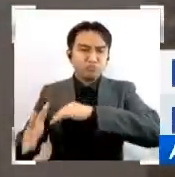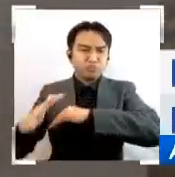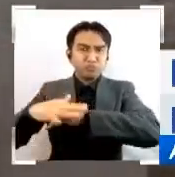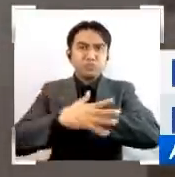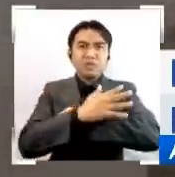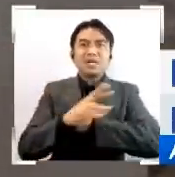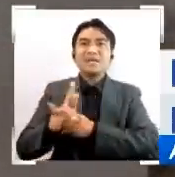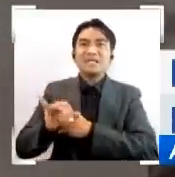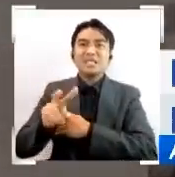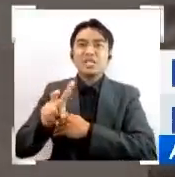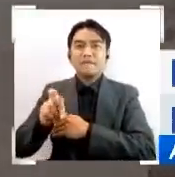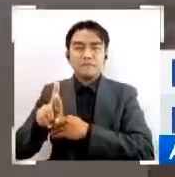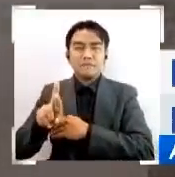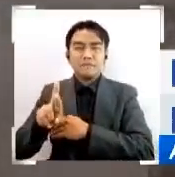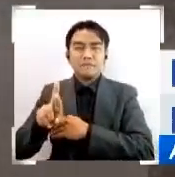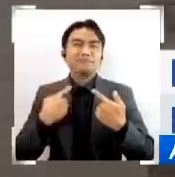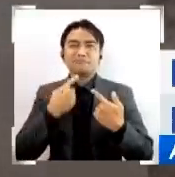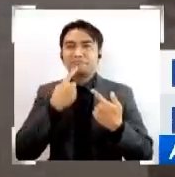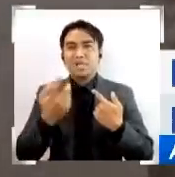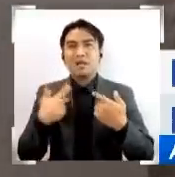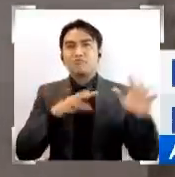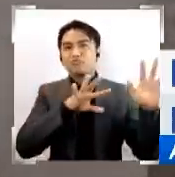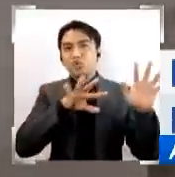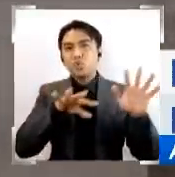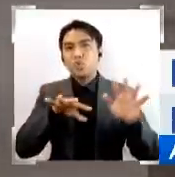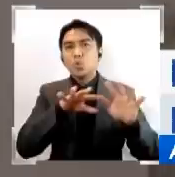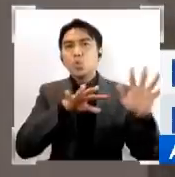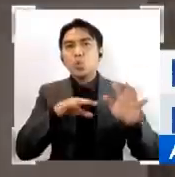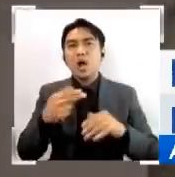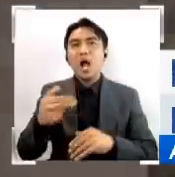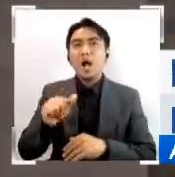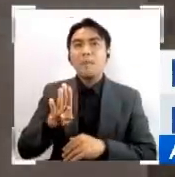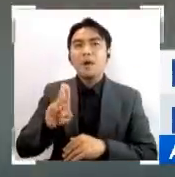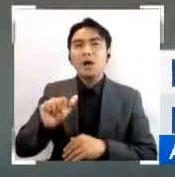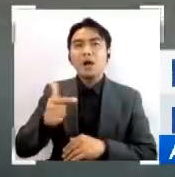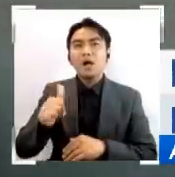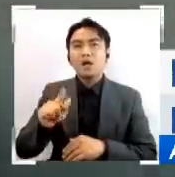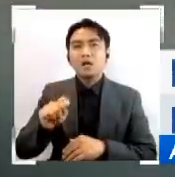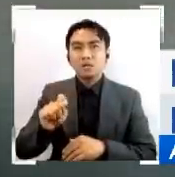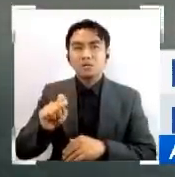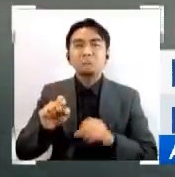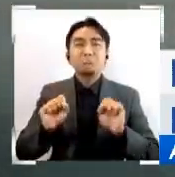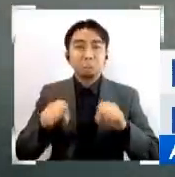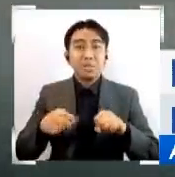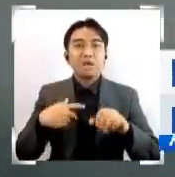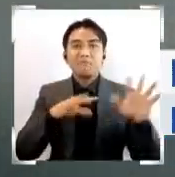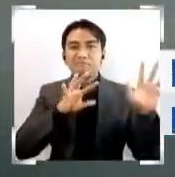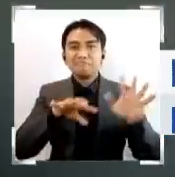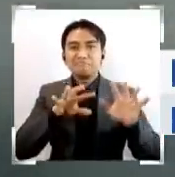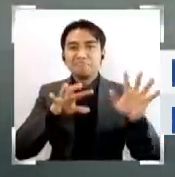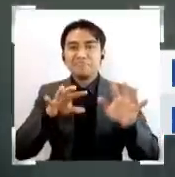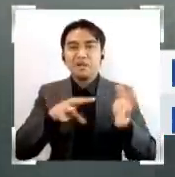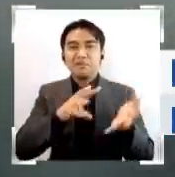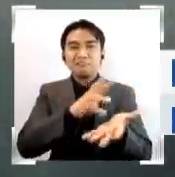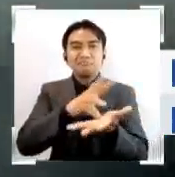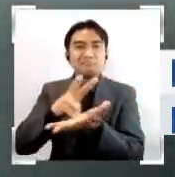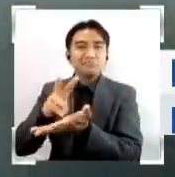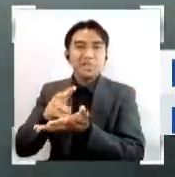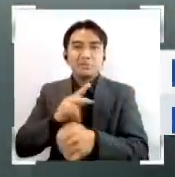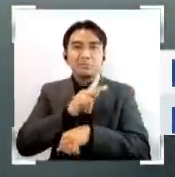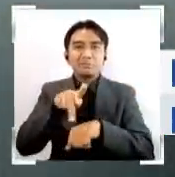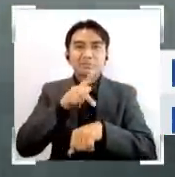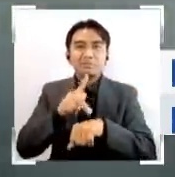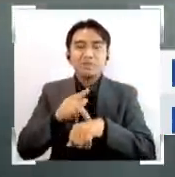rin ang nagpapaulan sa bansa. At bukas, posible pa rin itong magpaulan sa ilang bahagi ng bansa. May binabantayan ding